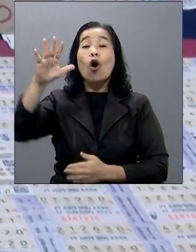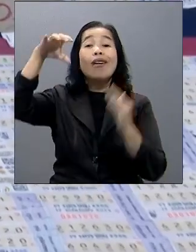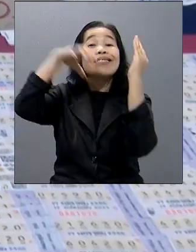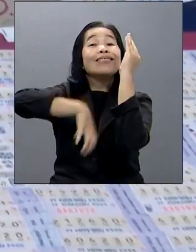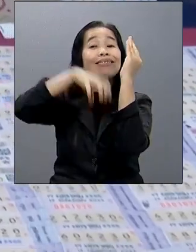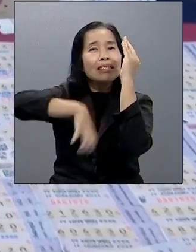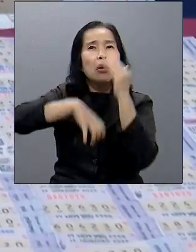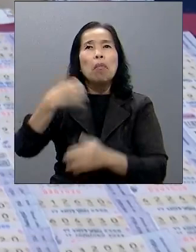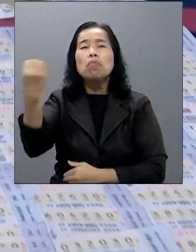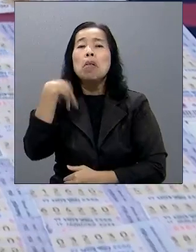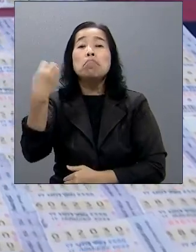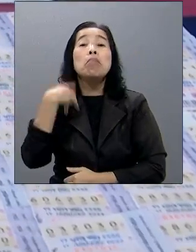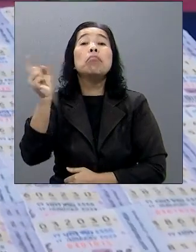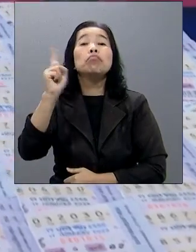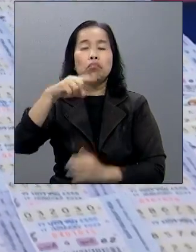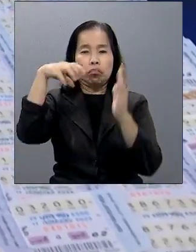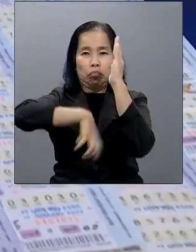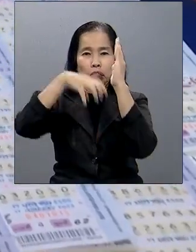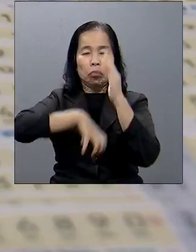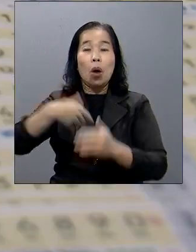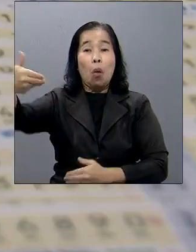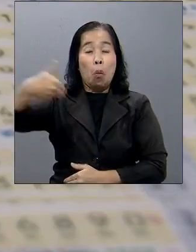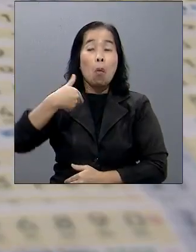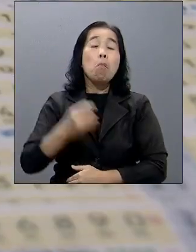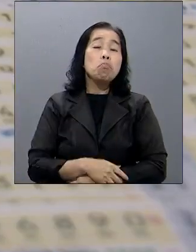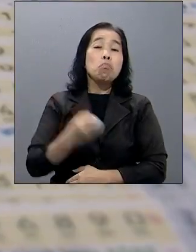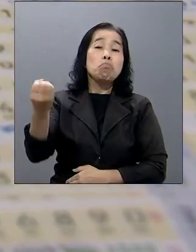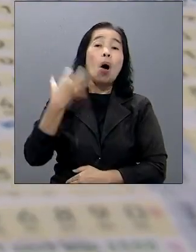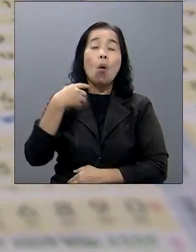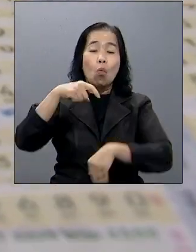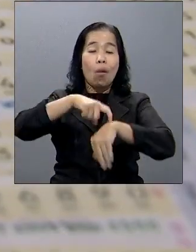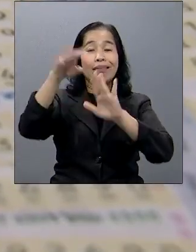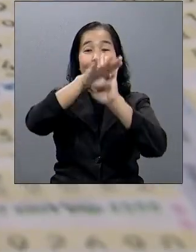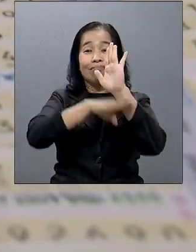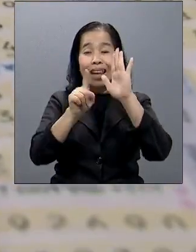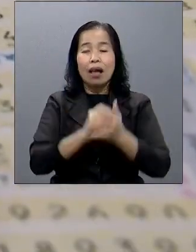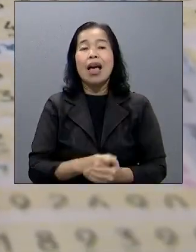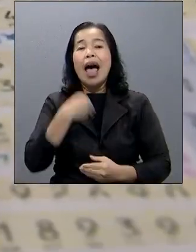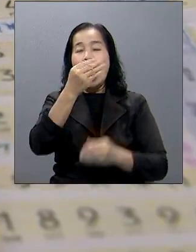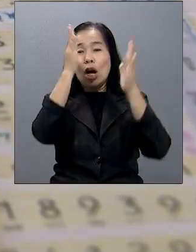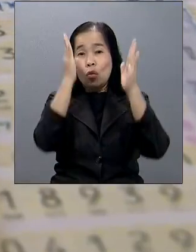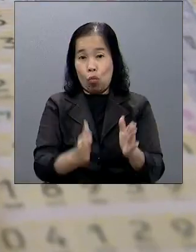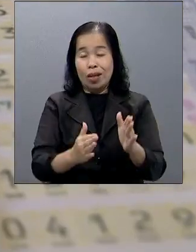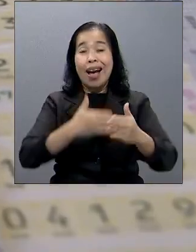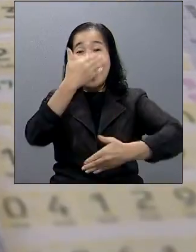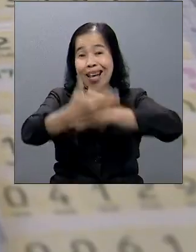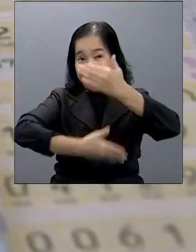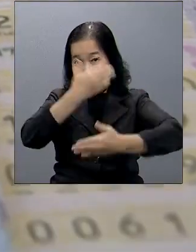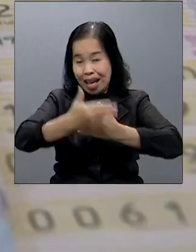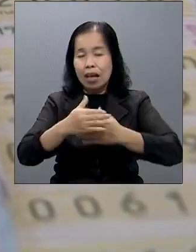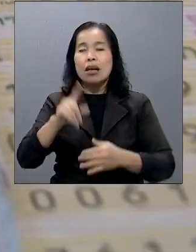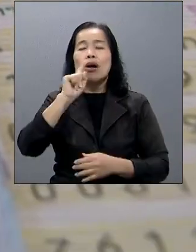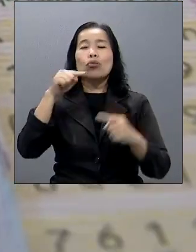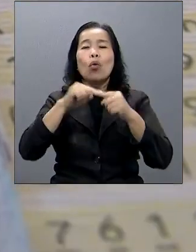ากกินแบ่งรัฐบาลบ้างค่ะเขาขอแจ้งกำหนดการนี้นะคะให้ตัวแทนจำหน่ายที่ได้รับการคัดเลือกในโครงการสล